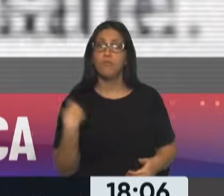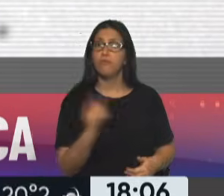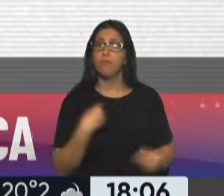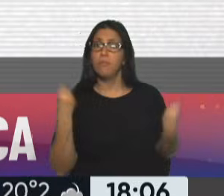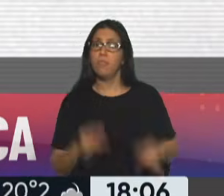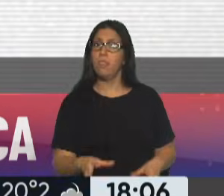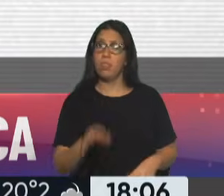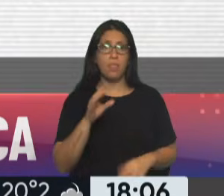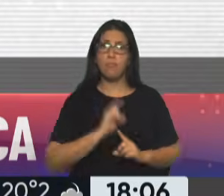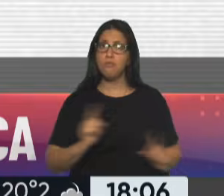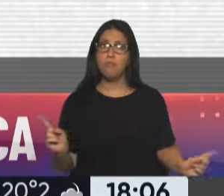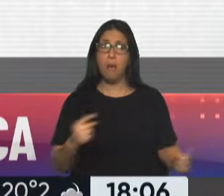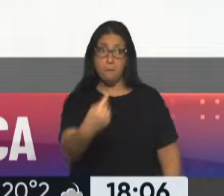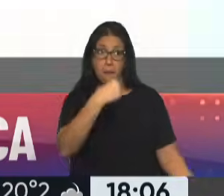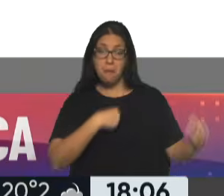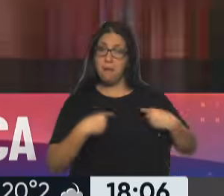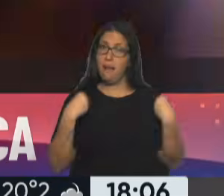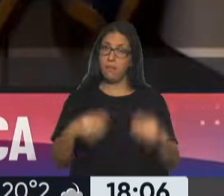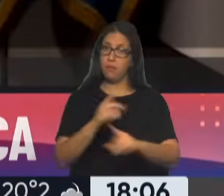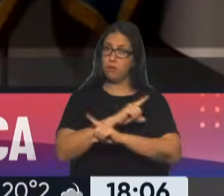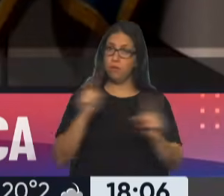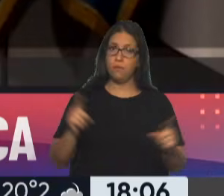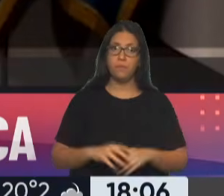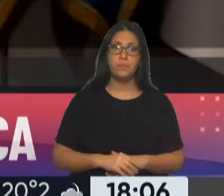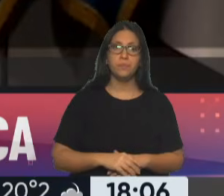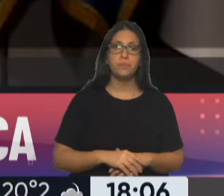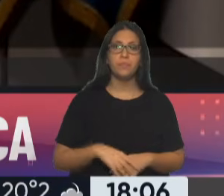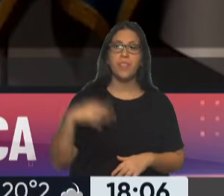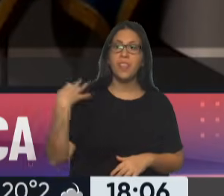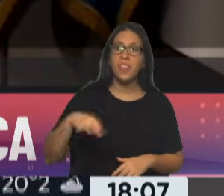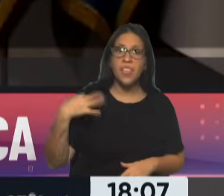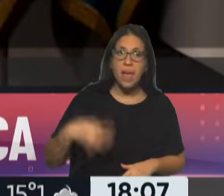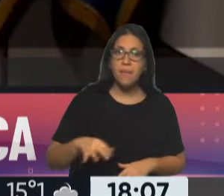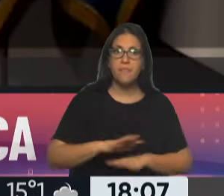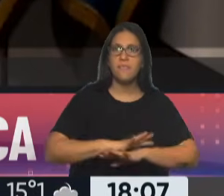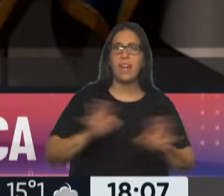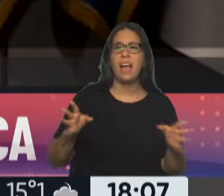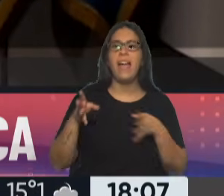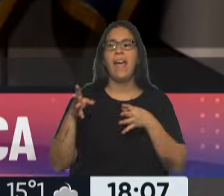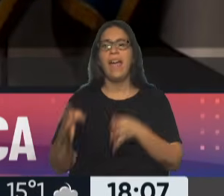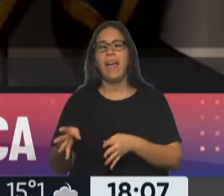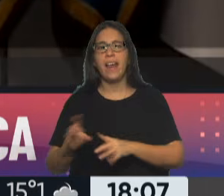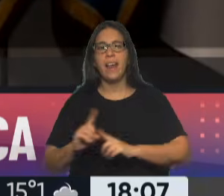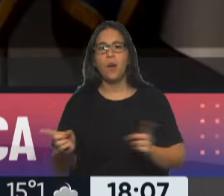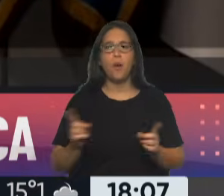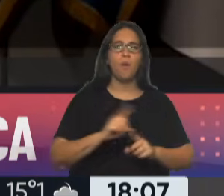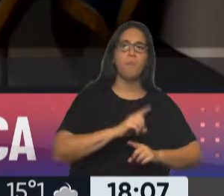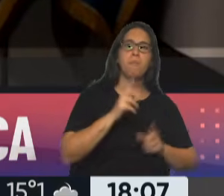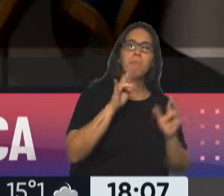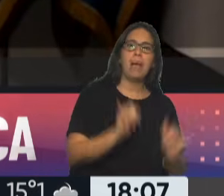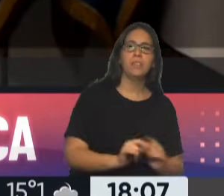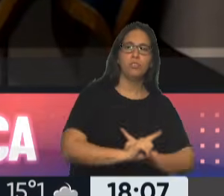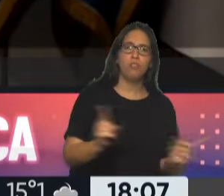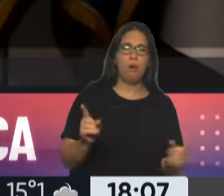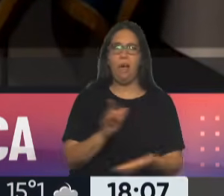a pesar de los ataques. ما باید از این حالت نه جنگ نه صلح در بیاییم. جنگ